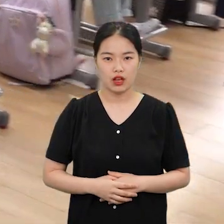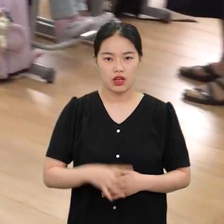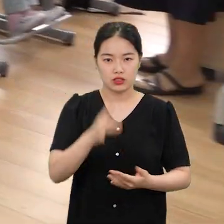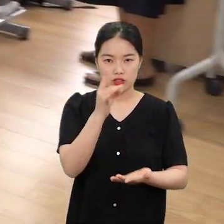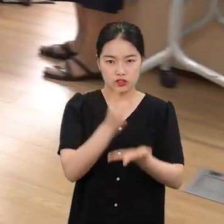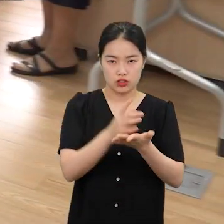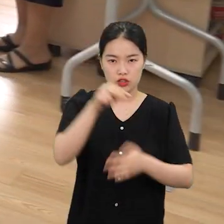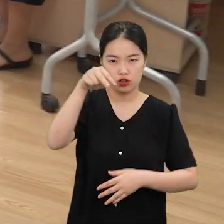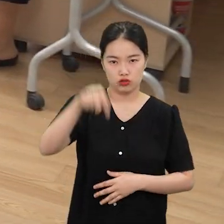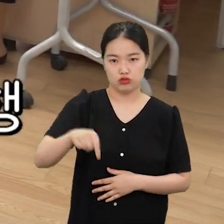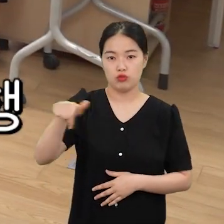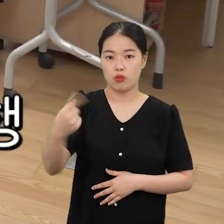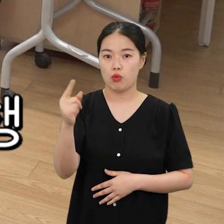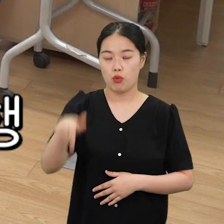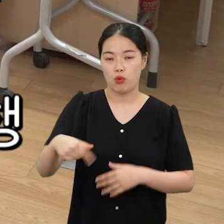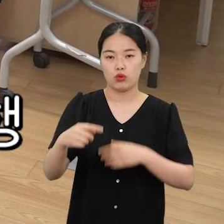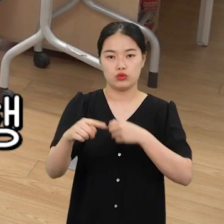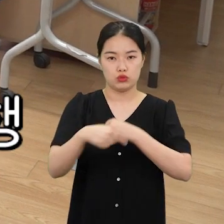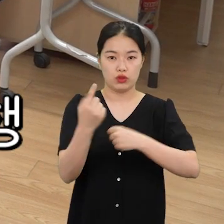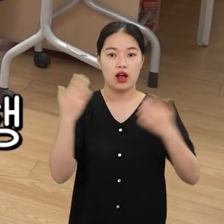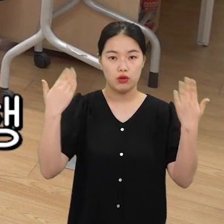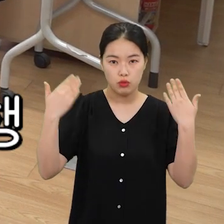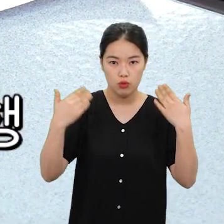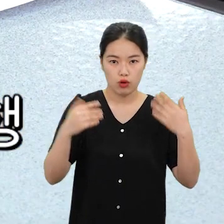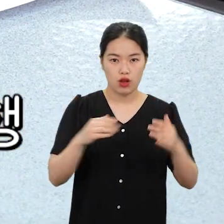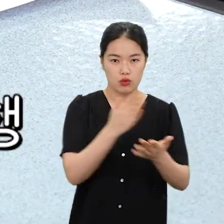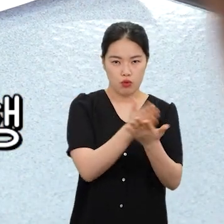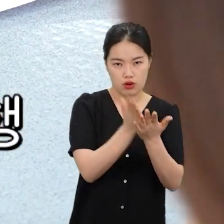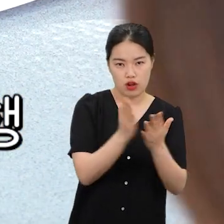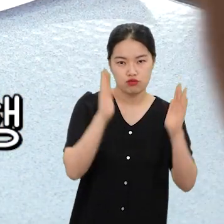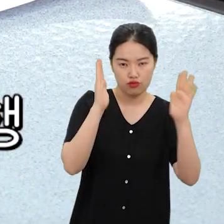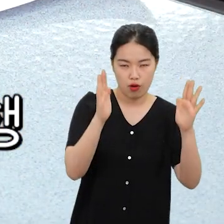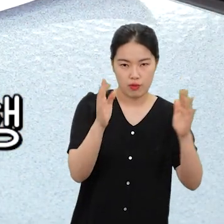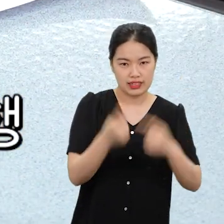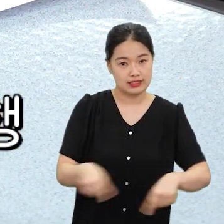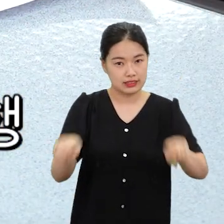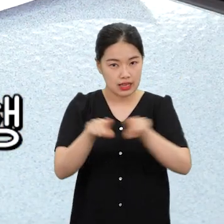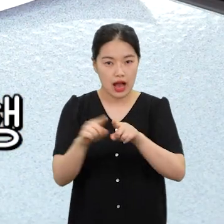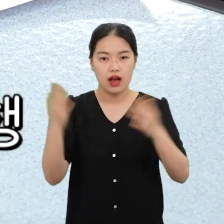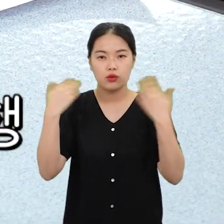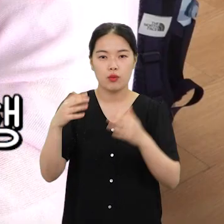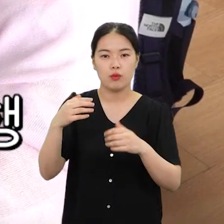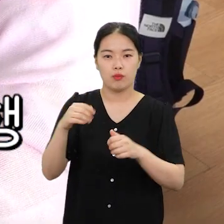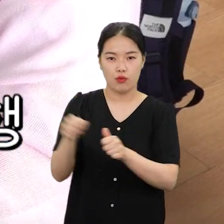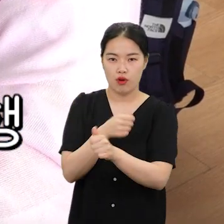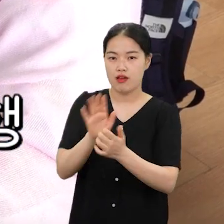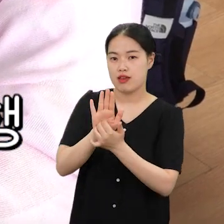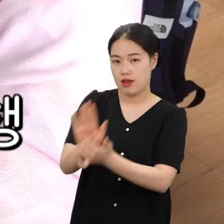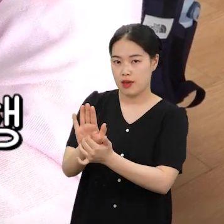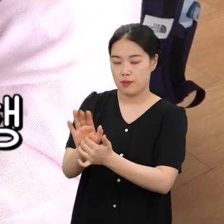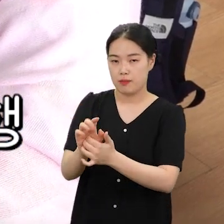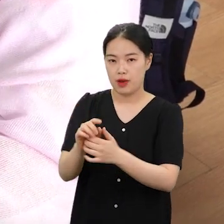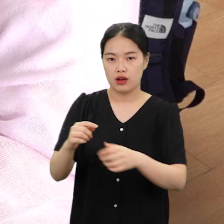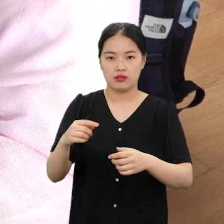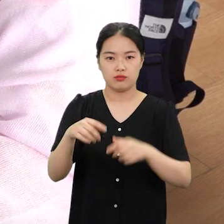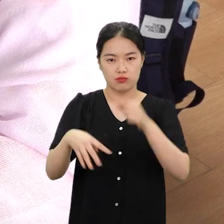천안 수곡초등학교에서는 교과 수업과 연계한 학교폭력 예방 어울림 프로그램이 진행